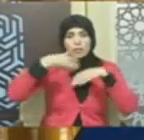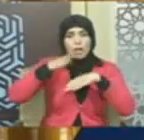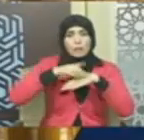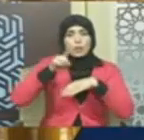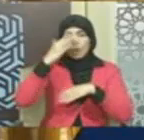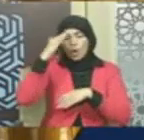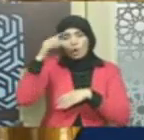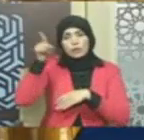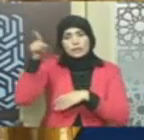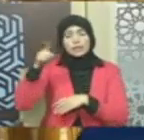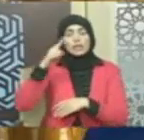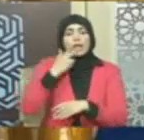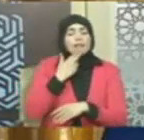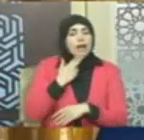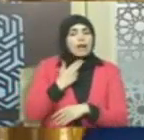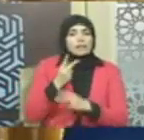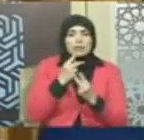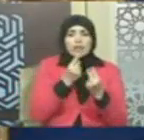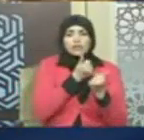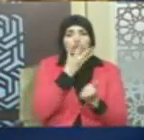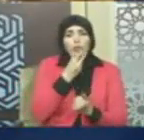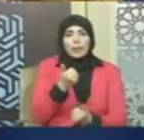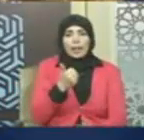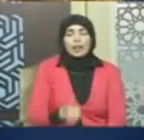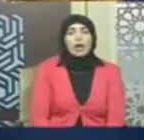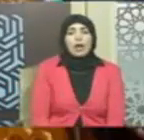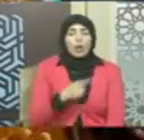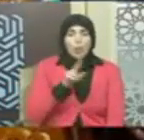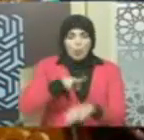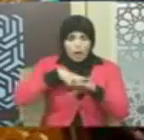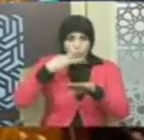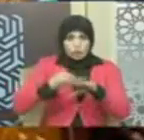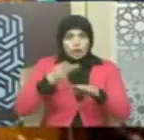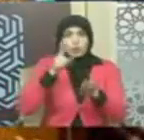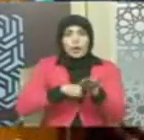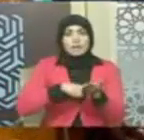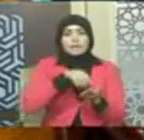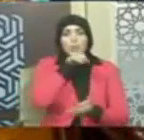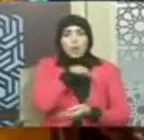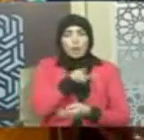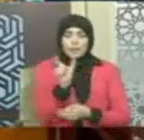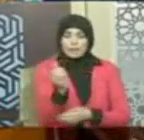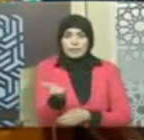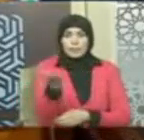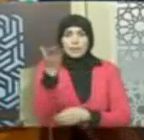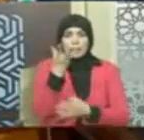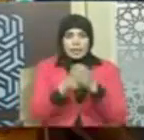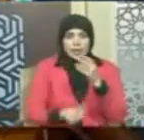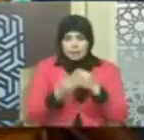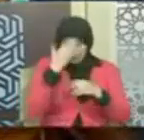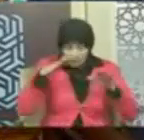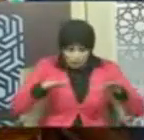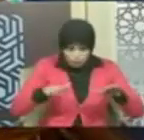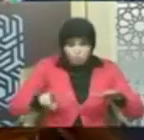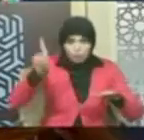الثناء الحسن الجميل. وأشهد أن سيدنا ونبينا محمد بن عبد الله